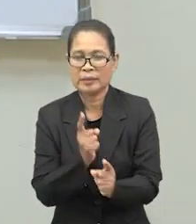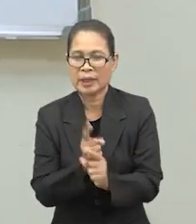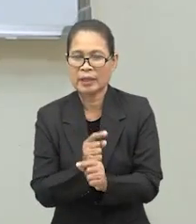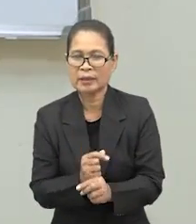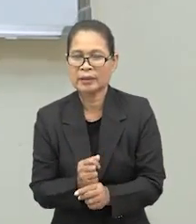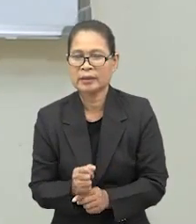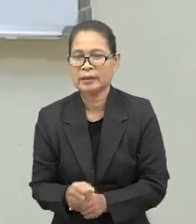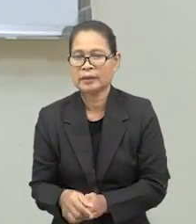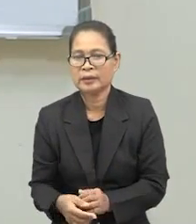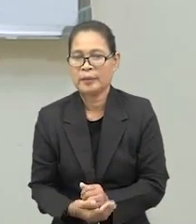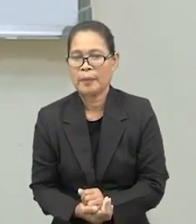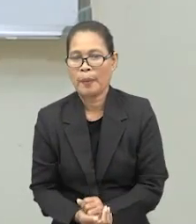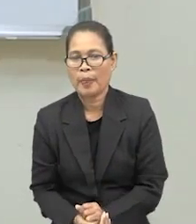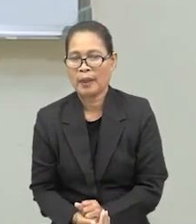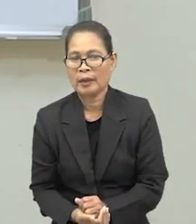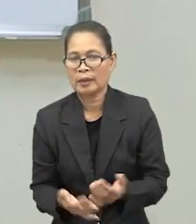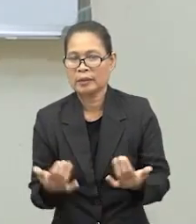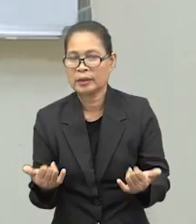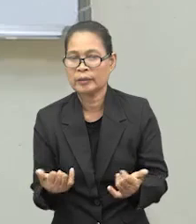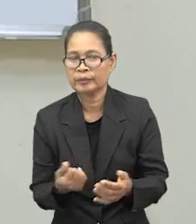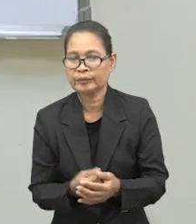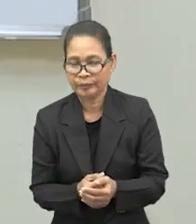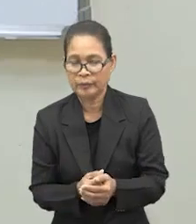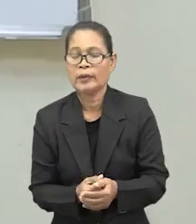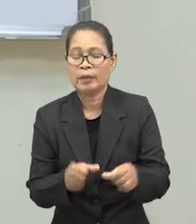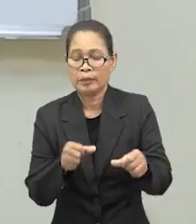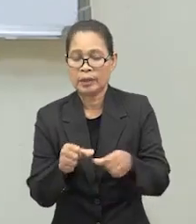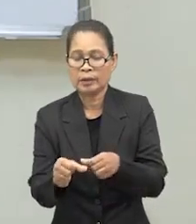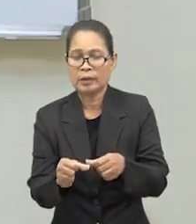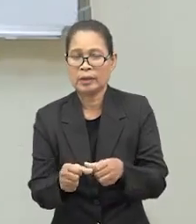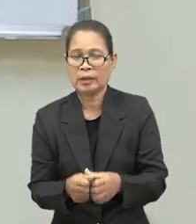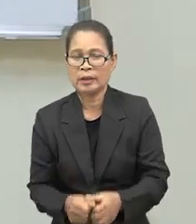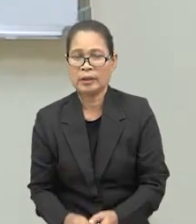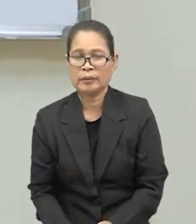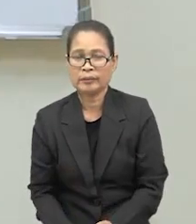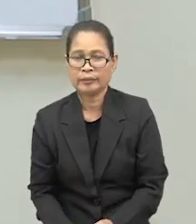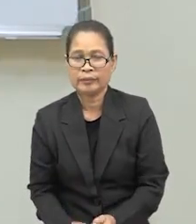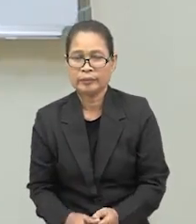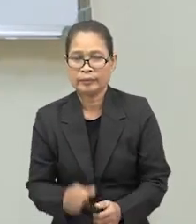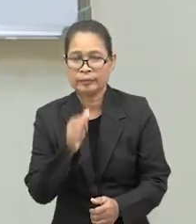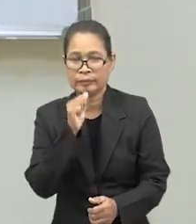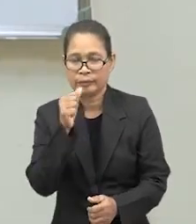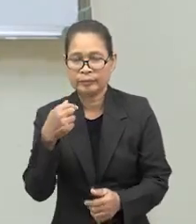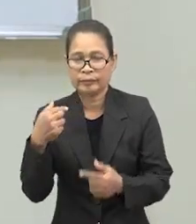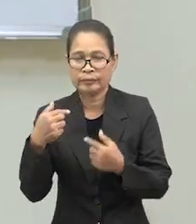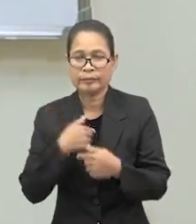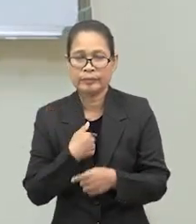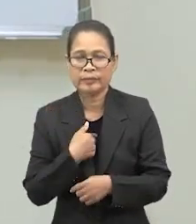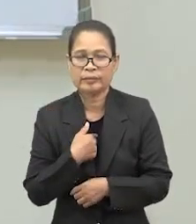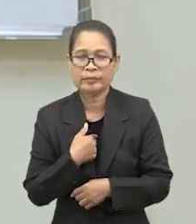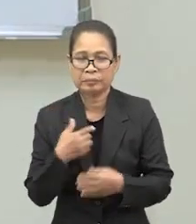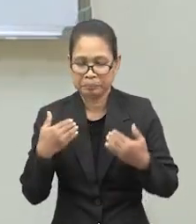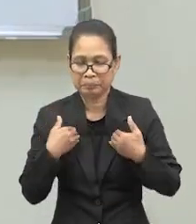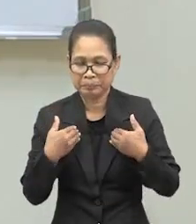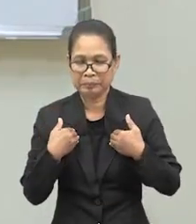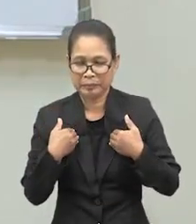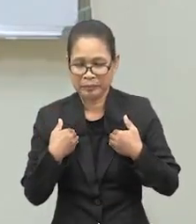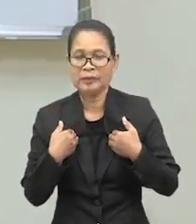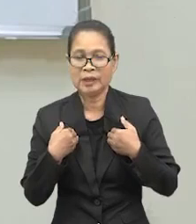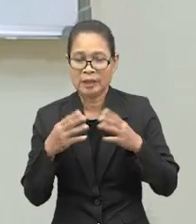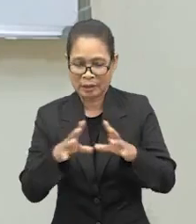khư ban trong trâu hai nè cô ná chà chân bằng to từ tiết ní cư nẹ